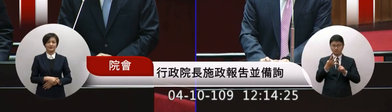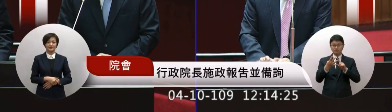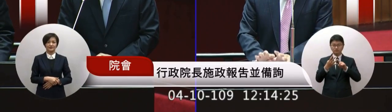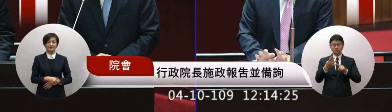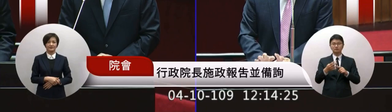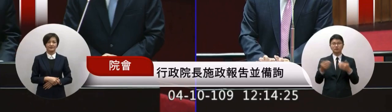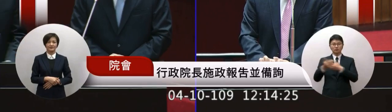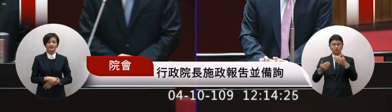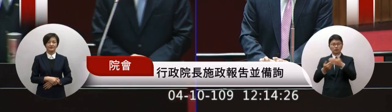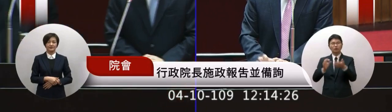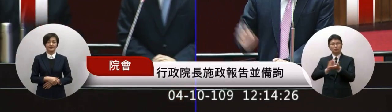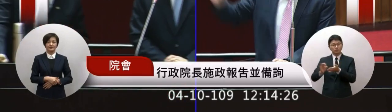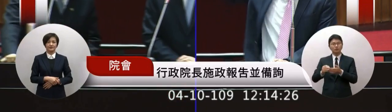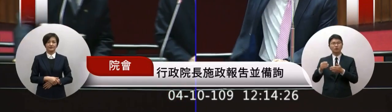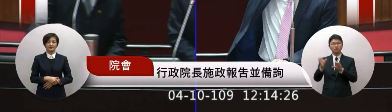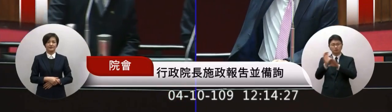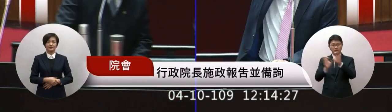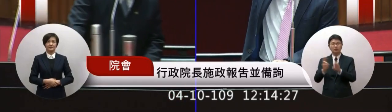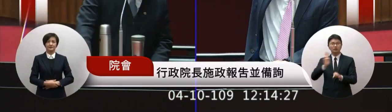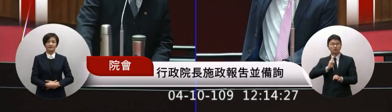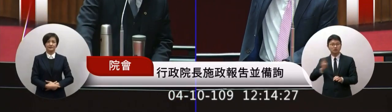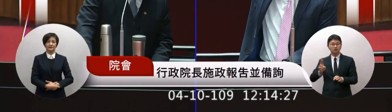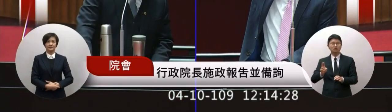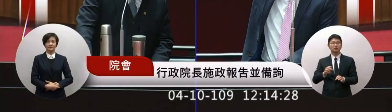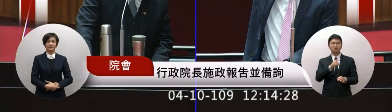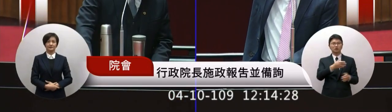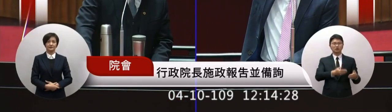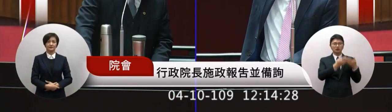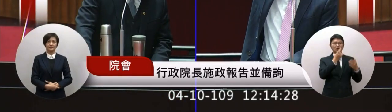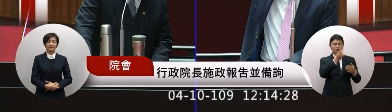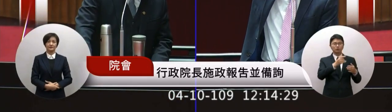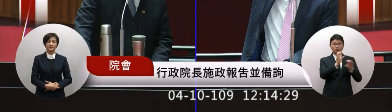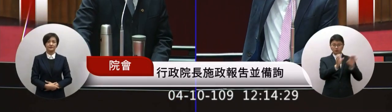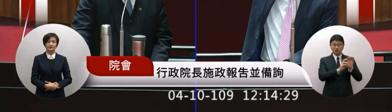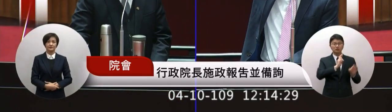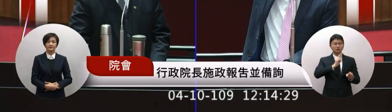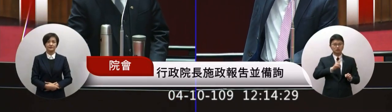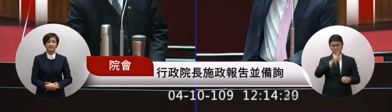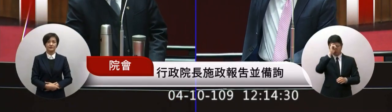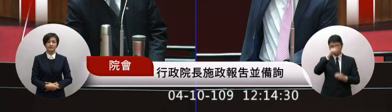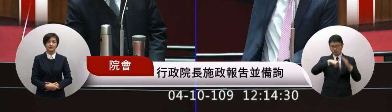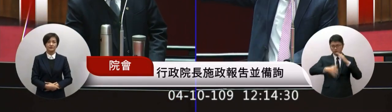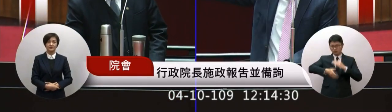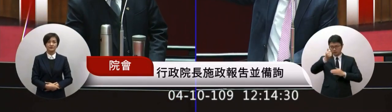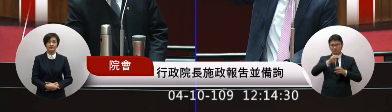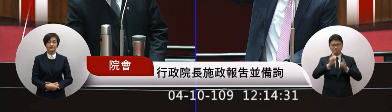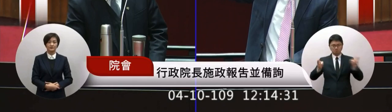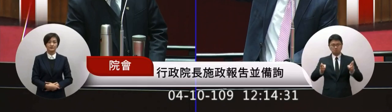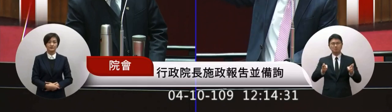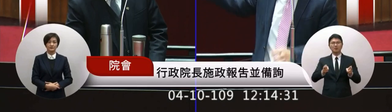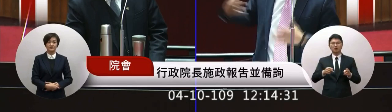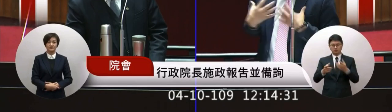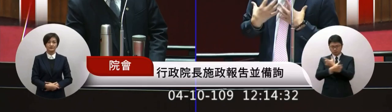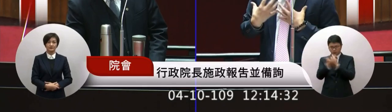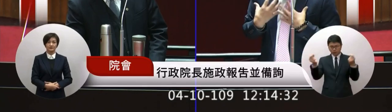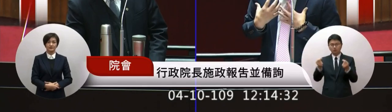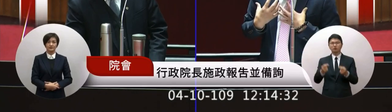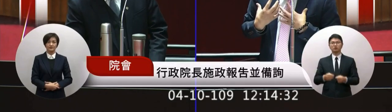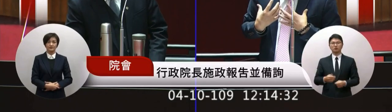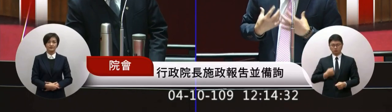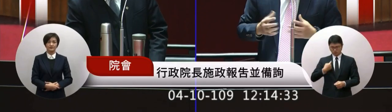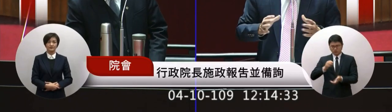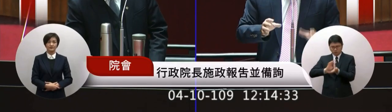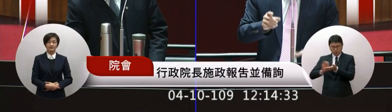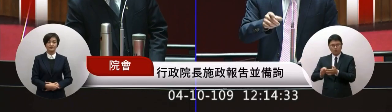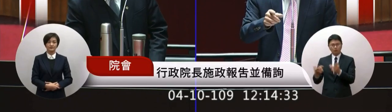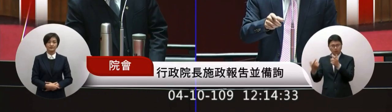通用拼音或汉语拼音，好，这个部分我希望院长能够帮忙下指示来把它统一，好，那用在我们实际需要的地